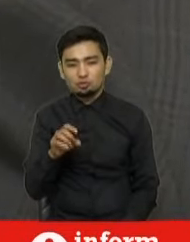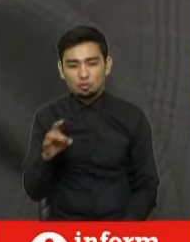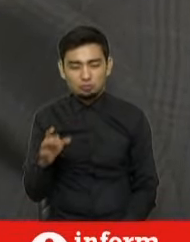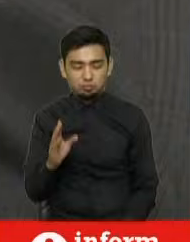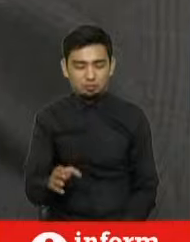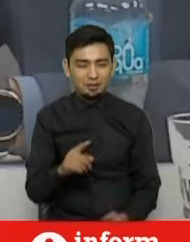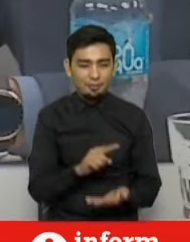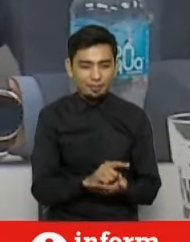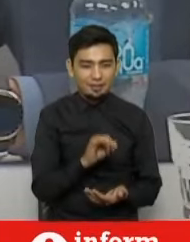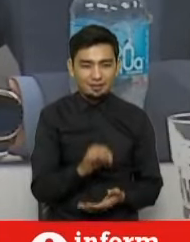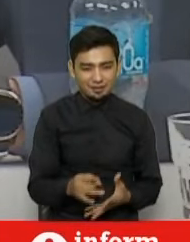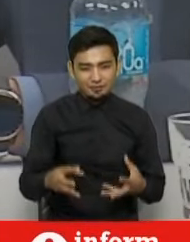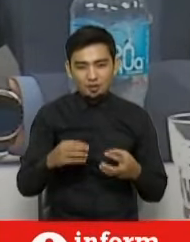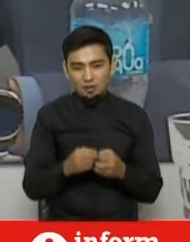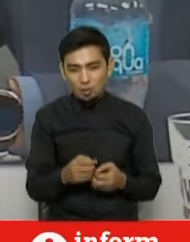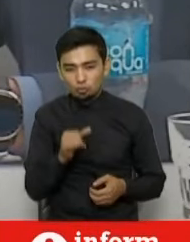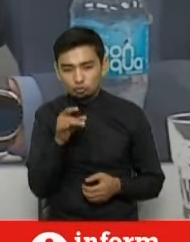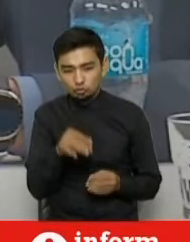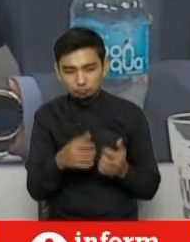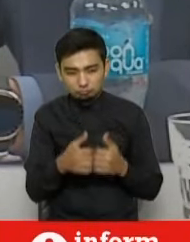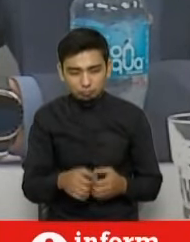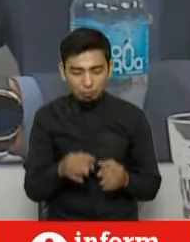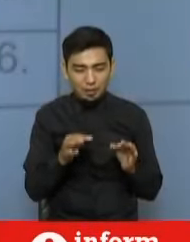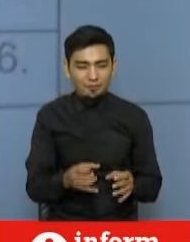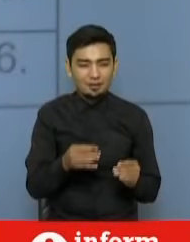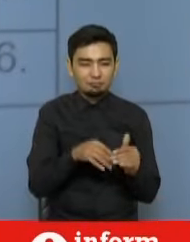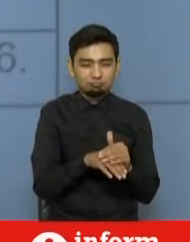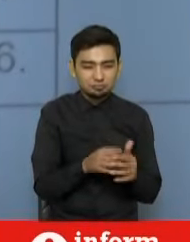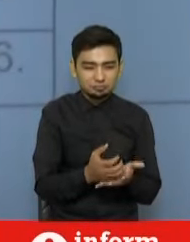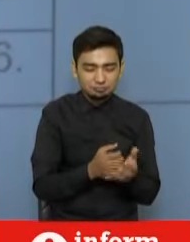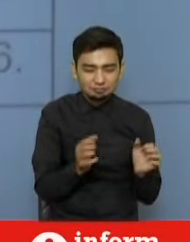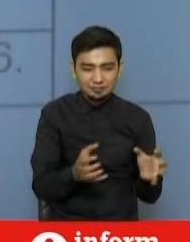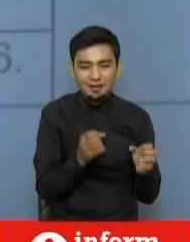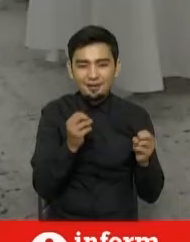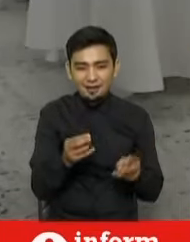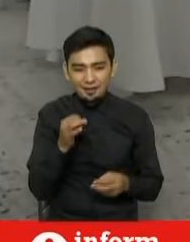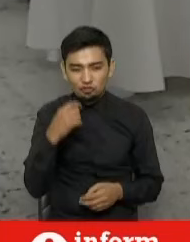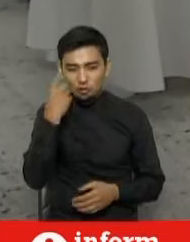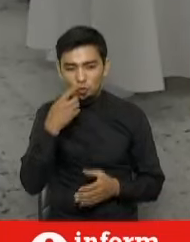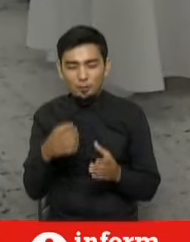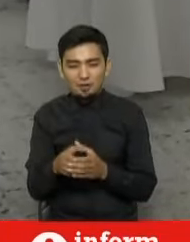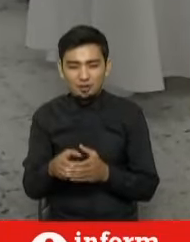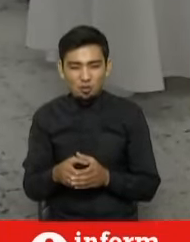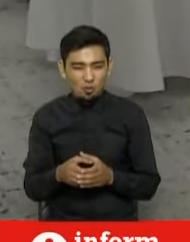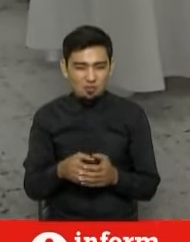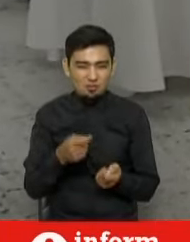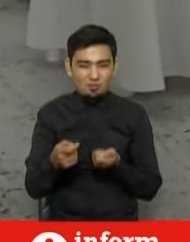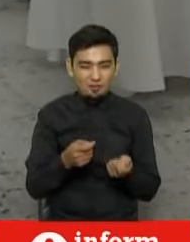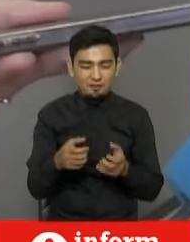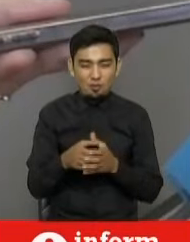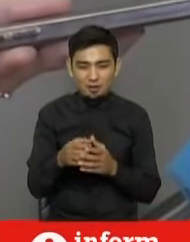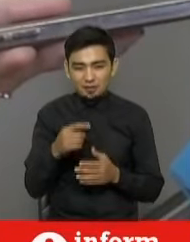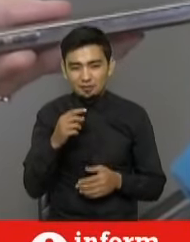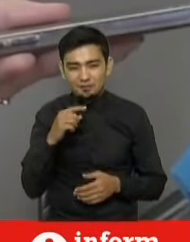кастодианов, то есть обеспечивающих учет и хранение активов, а также контроль за соблюдением частными управляющими требований инвестиционной